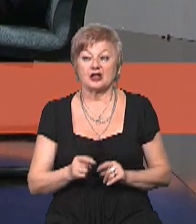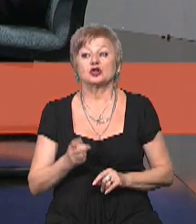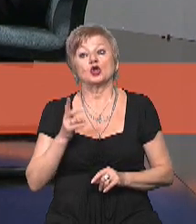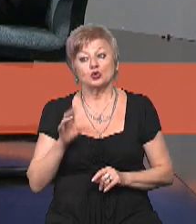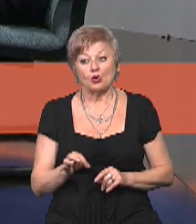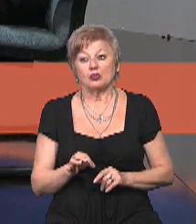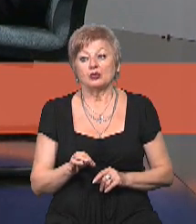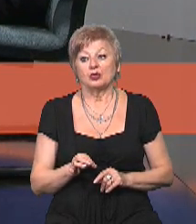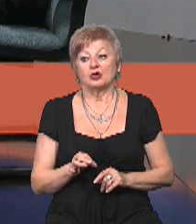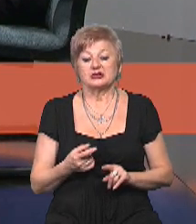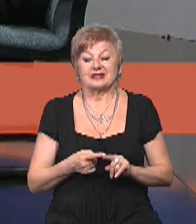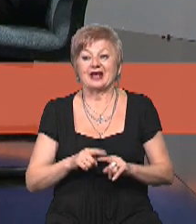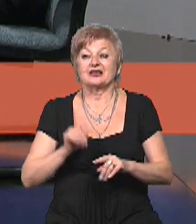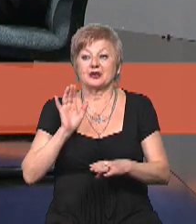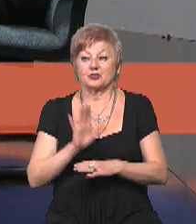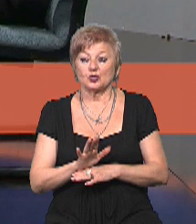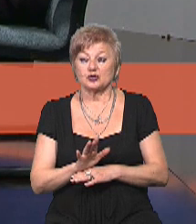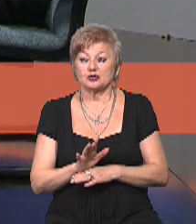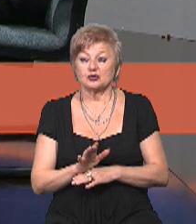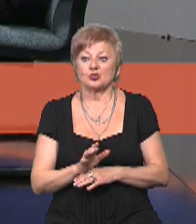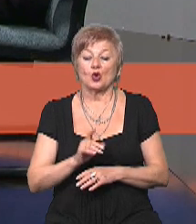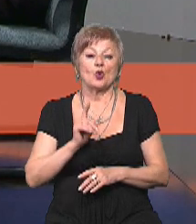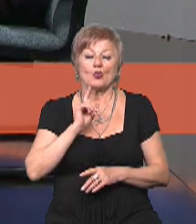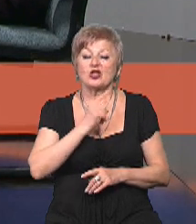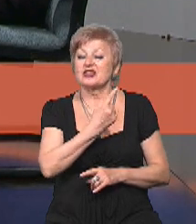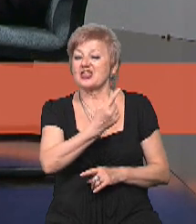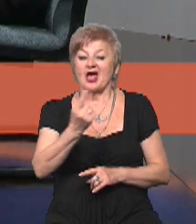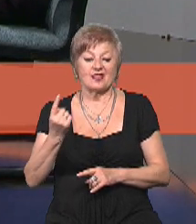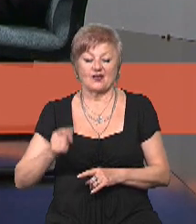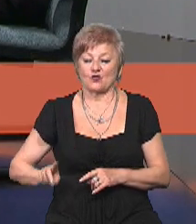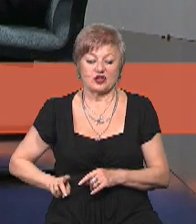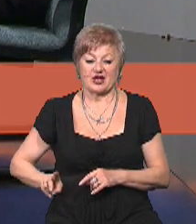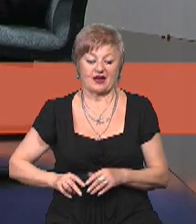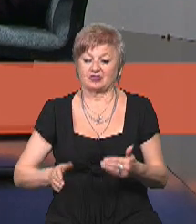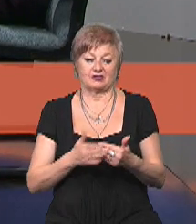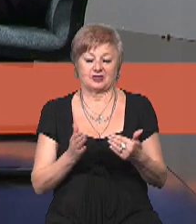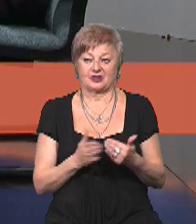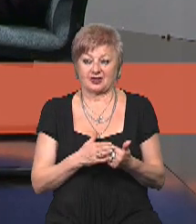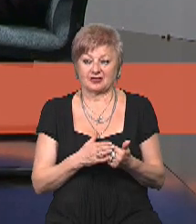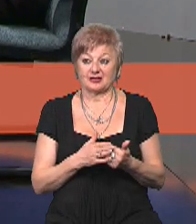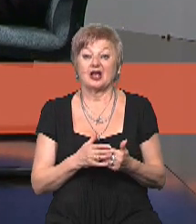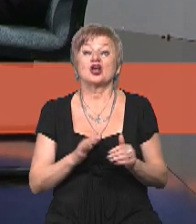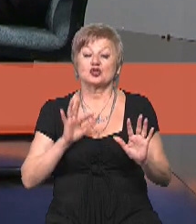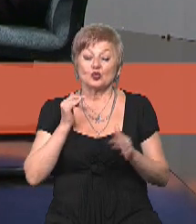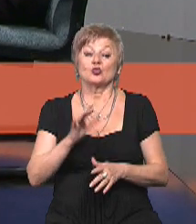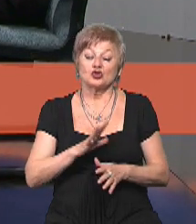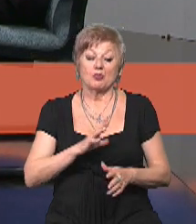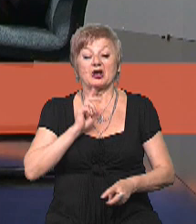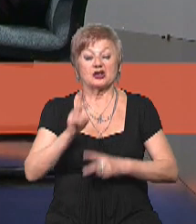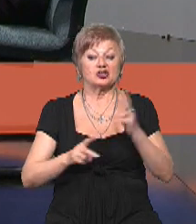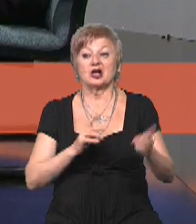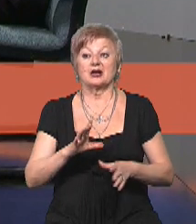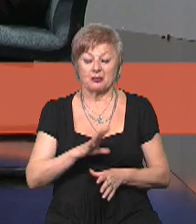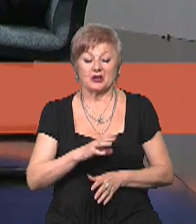однак за цим наказом ще жодного директора не притягнули до відповідальності. Але прецеденти були? Прецеденти були, скарги були, і